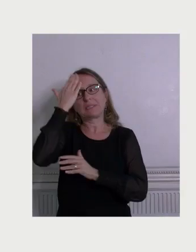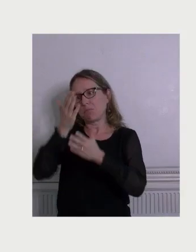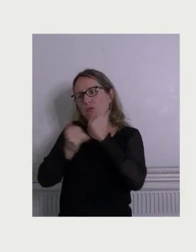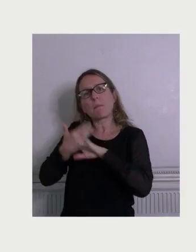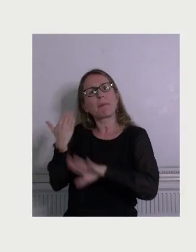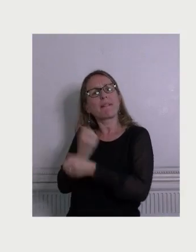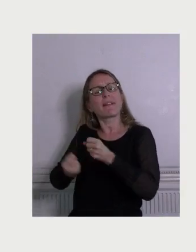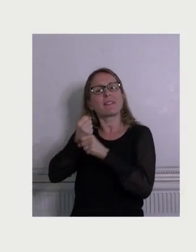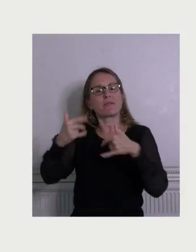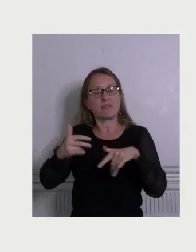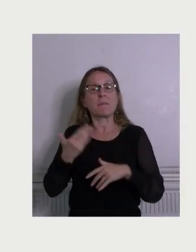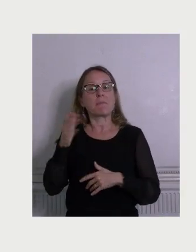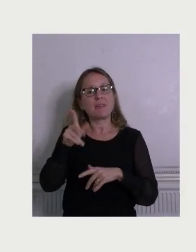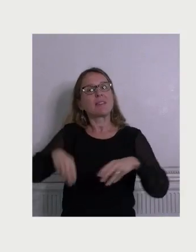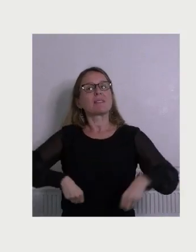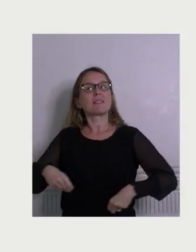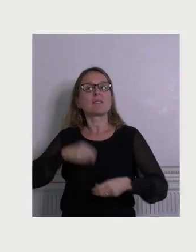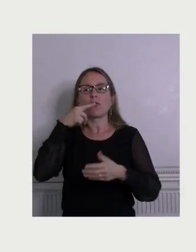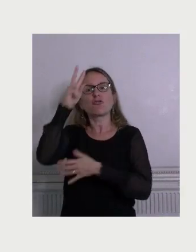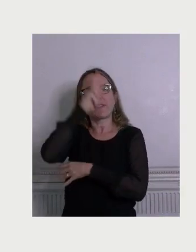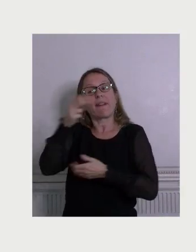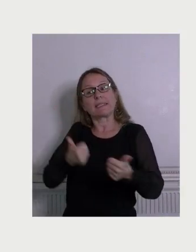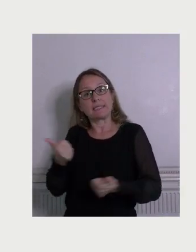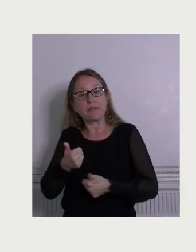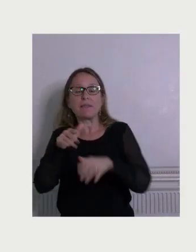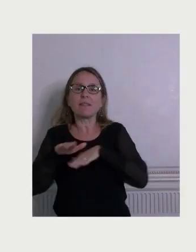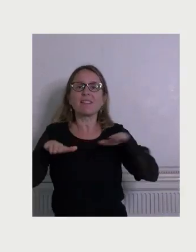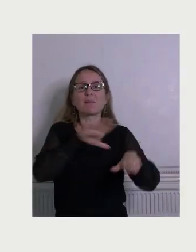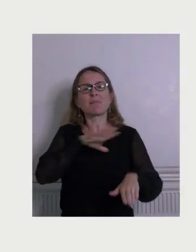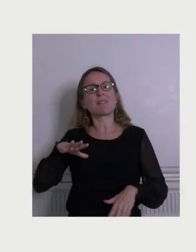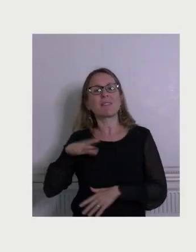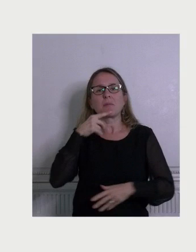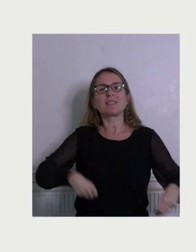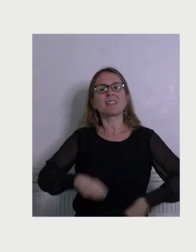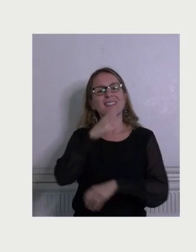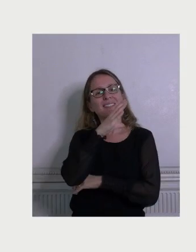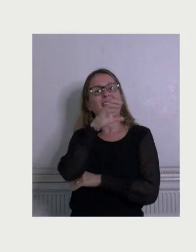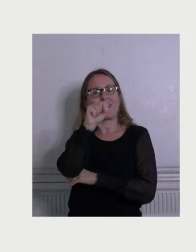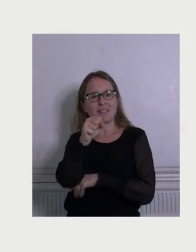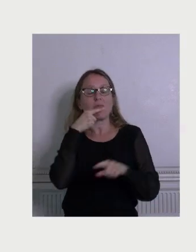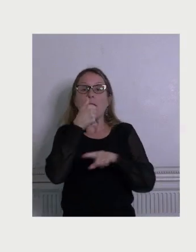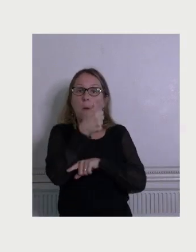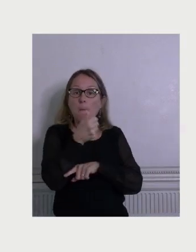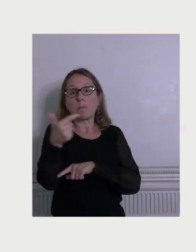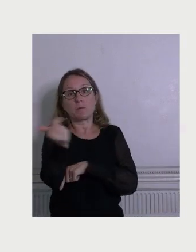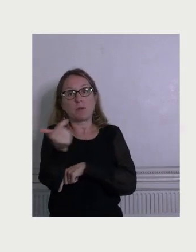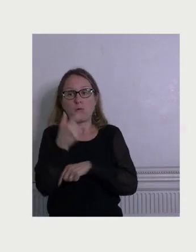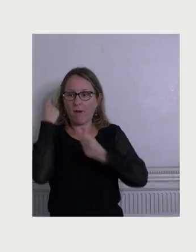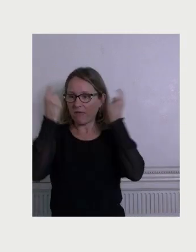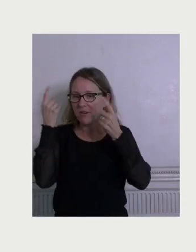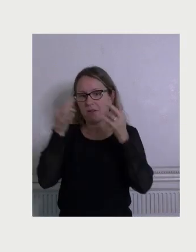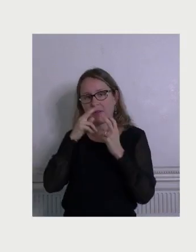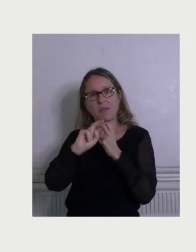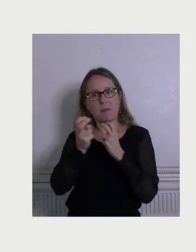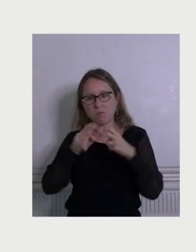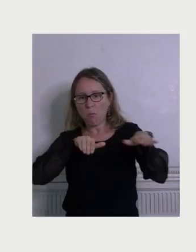basse consommation. Par ailleurs, nous allons réduire de 30 minutes la manifestation tous les jours et d'une heure et demie le dimanche, puisque je vous rappelle que